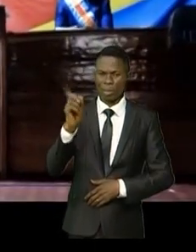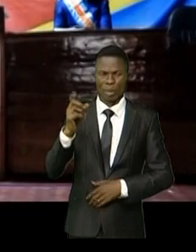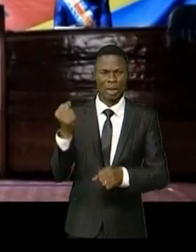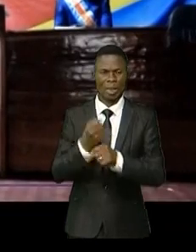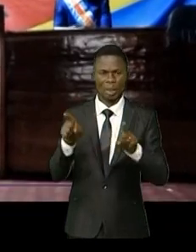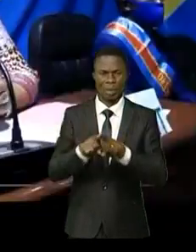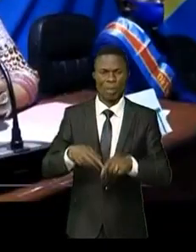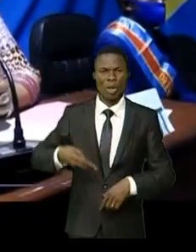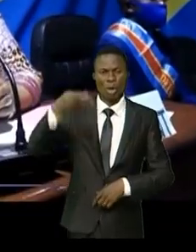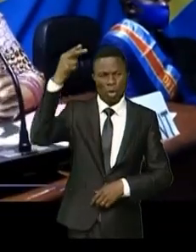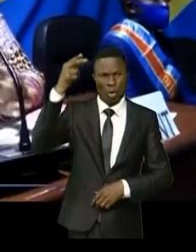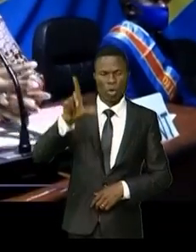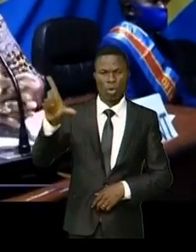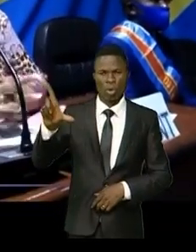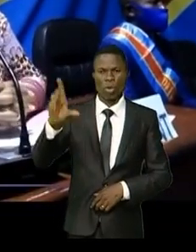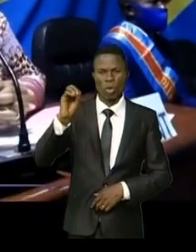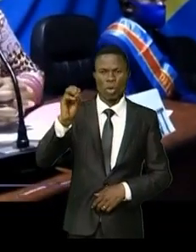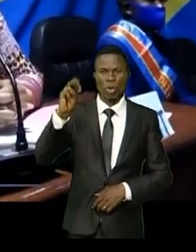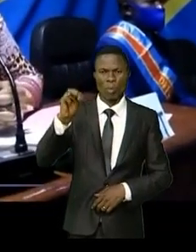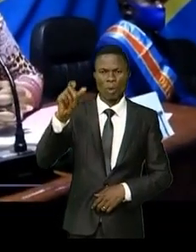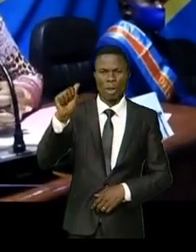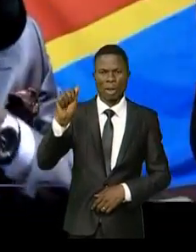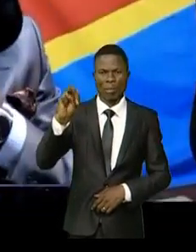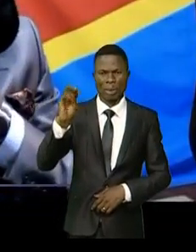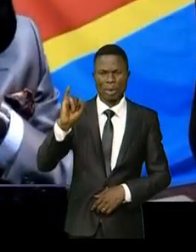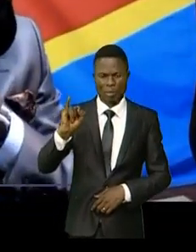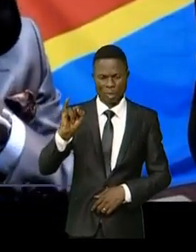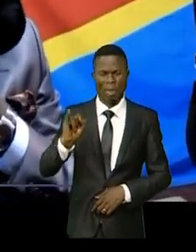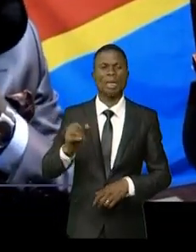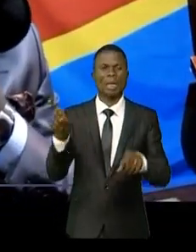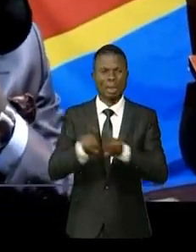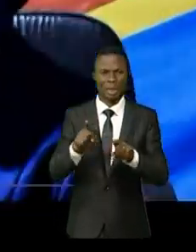exercice au Olomami. La présidente de l'Assemblée provinciale Isabelle